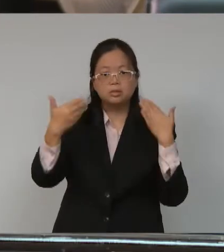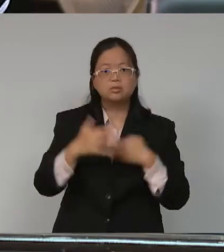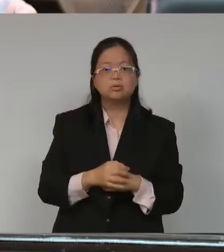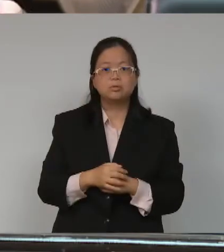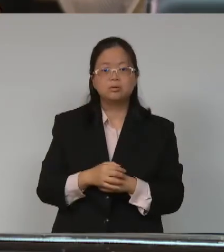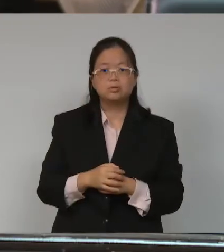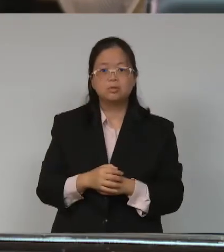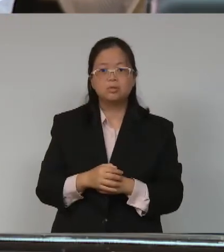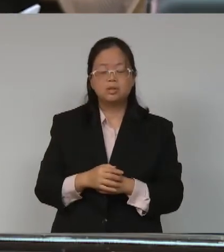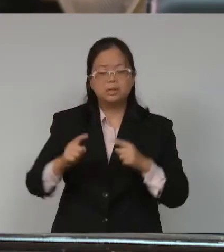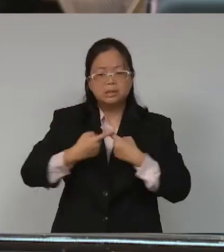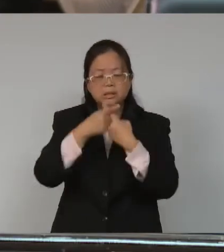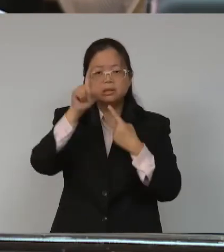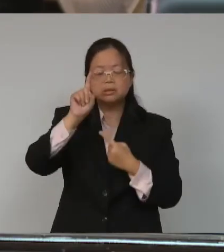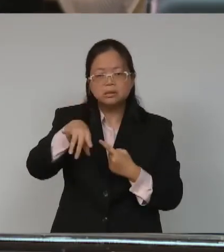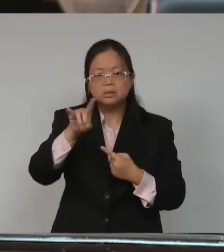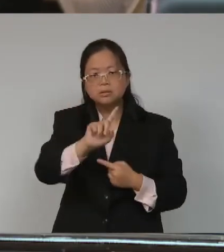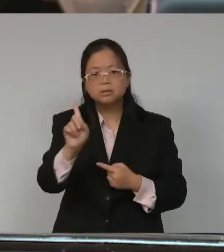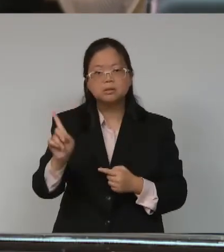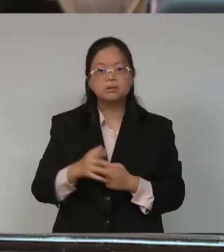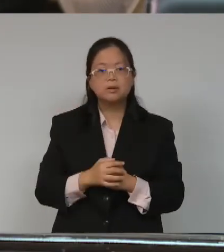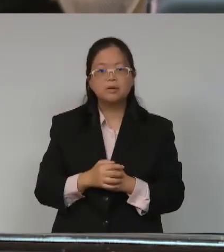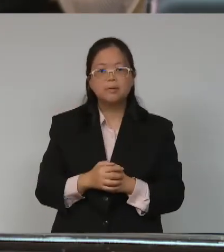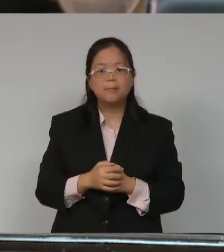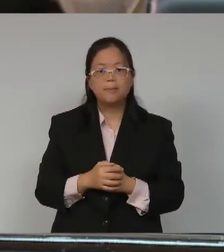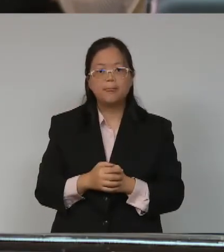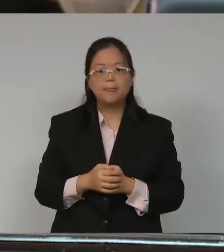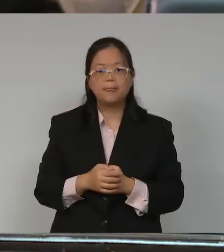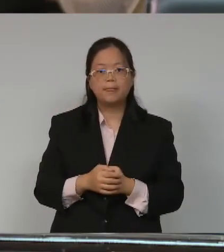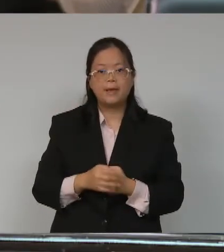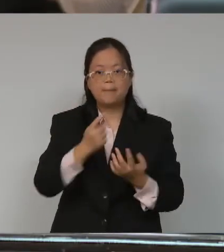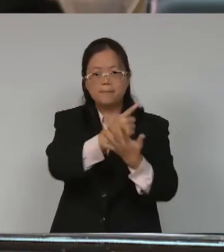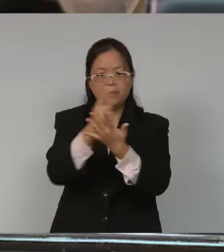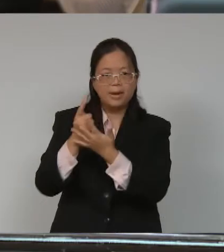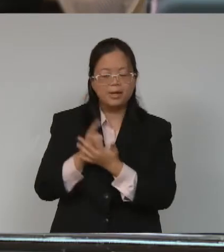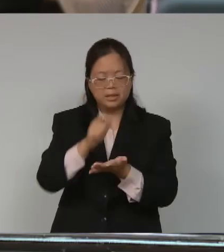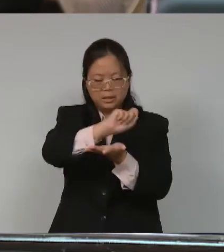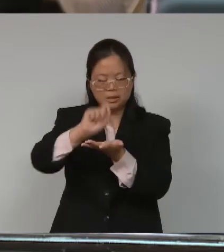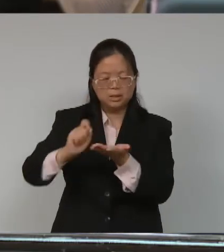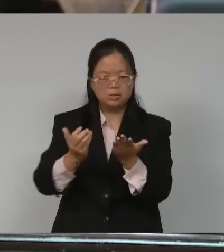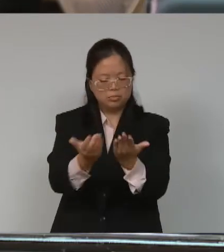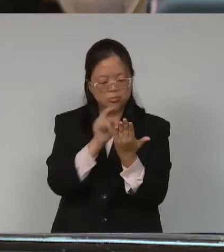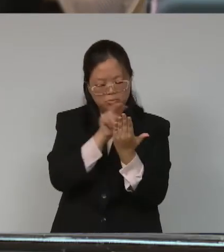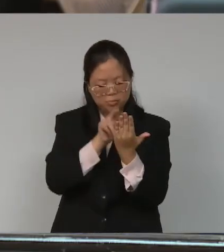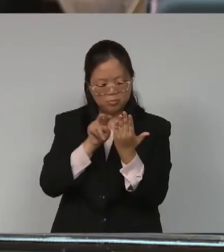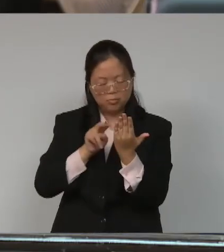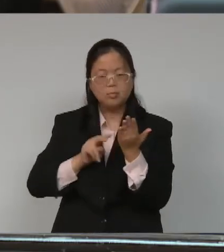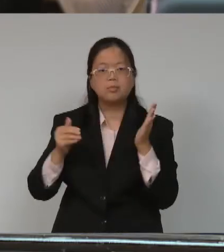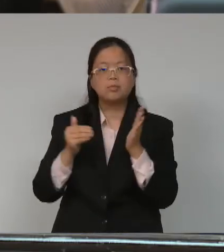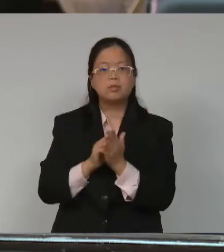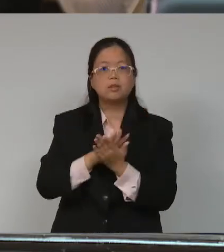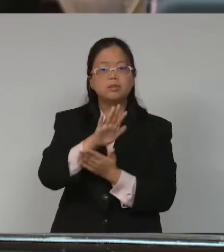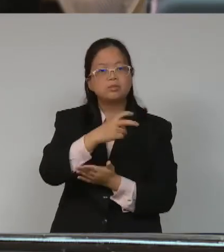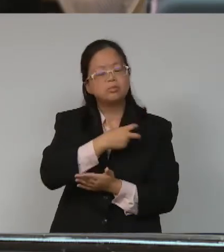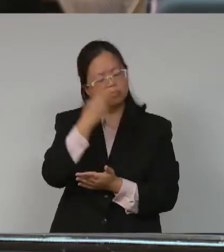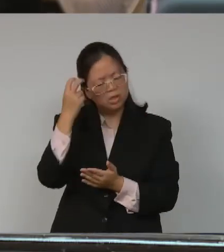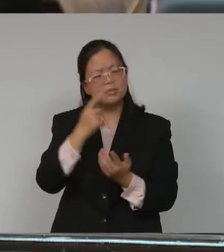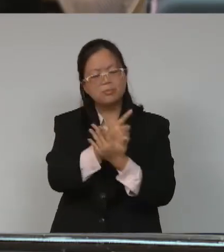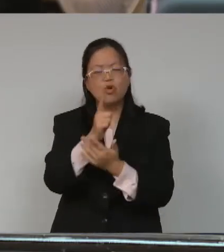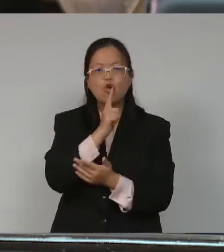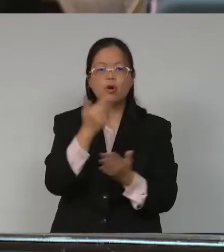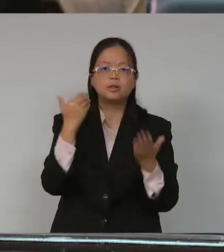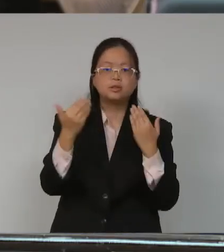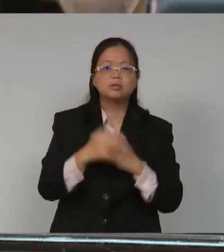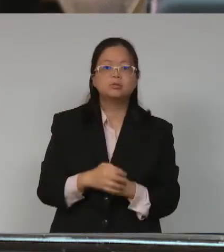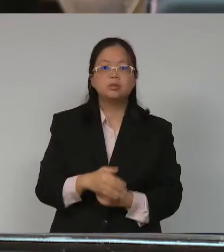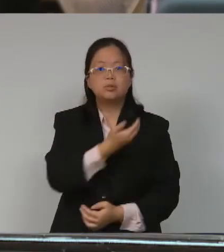呢，那我个人呢也拜读了我们的这些个理由呢，我个人也认为相当的明确呢，就